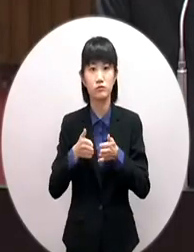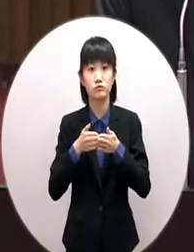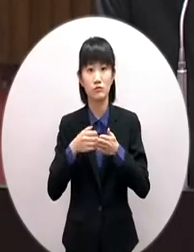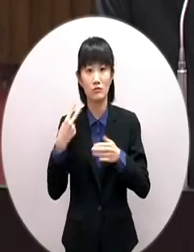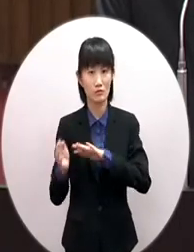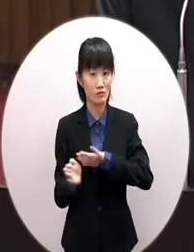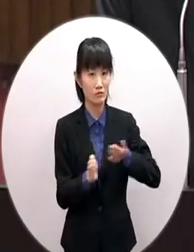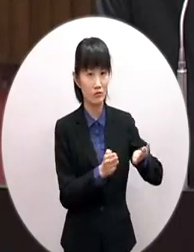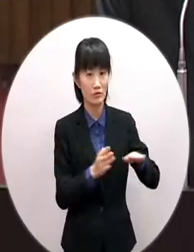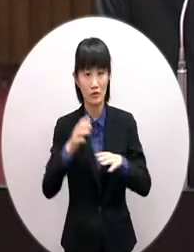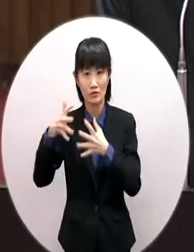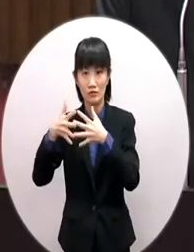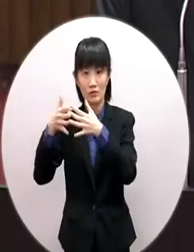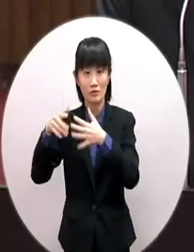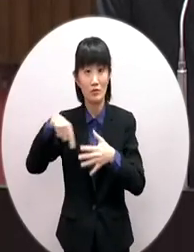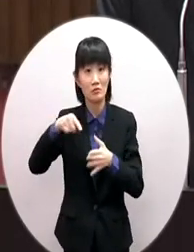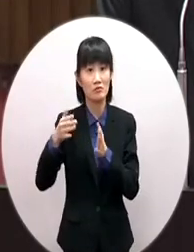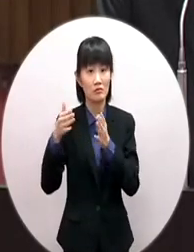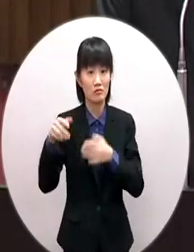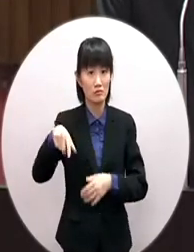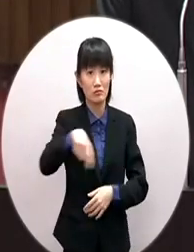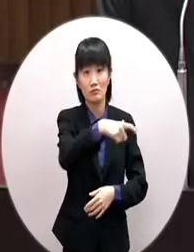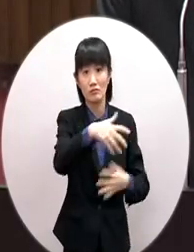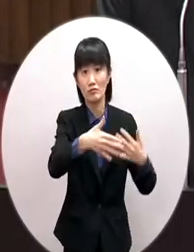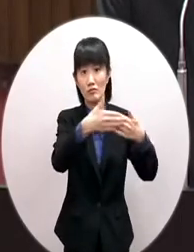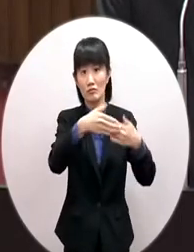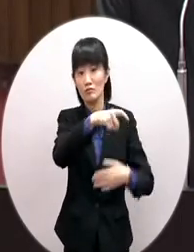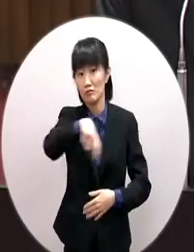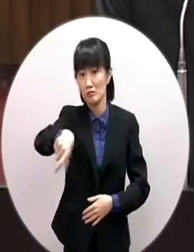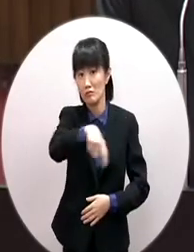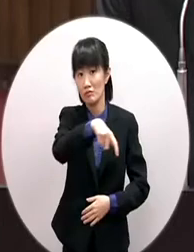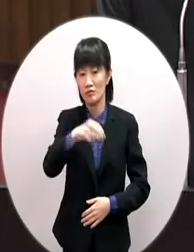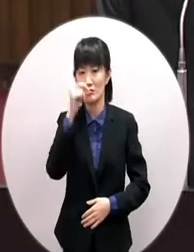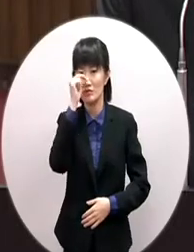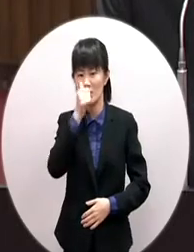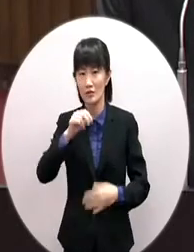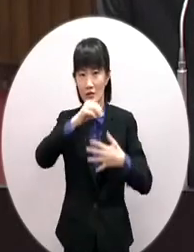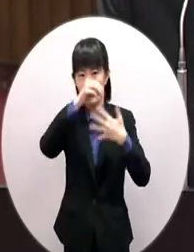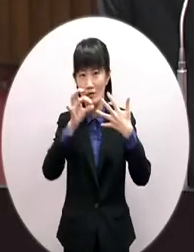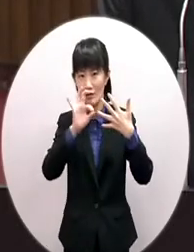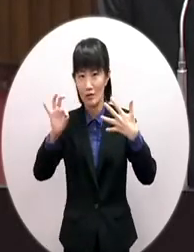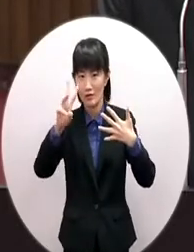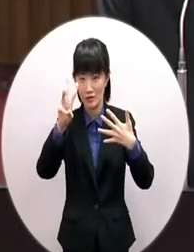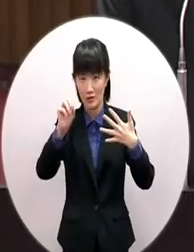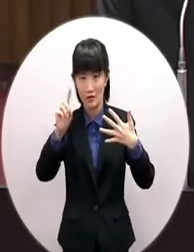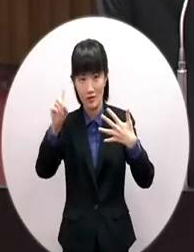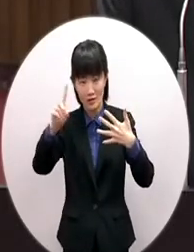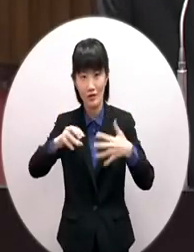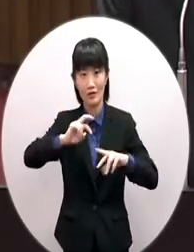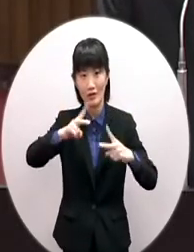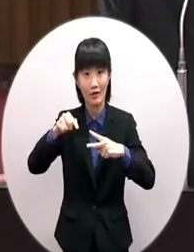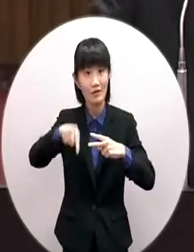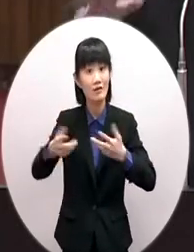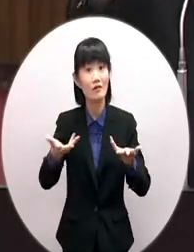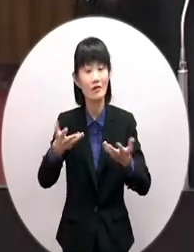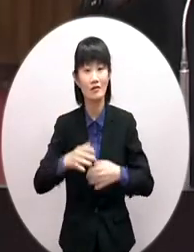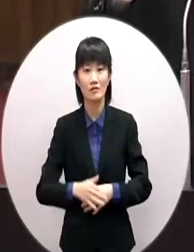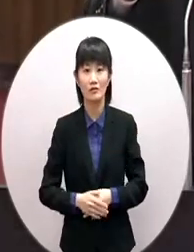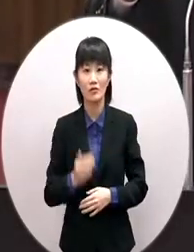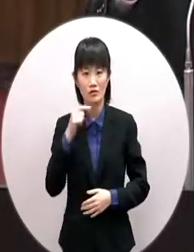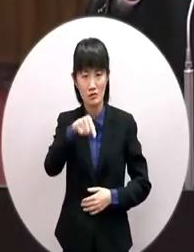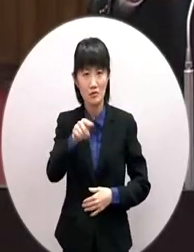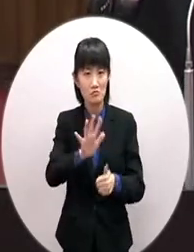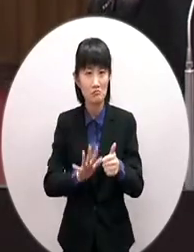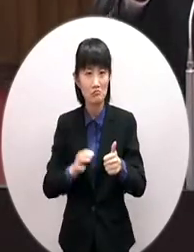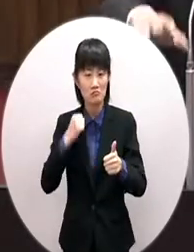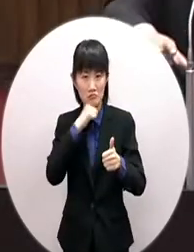就是美国对中国寄出 特别301 这个条款。当然对台商啦，如果在中